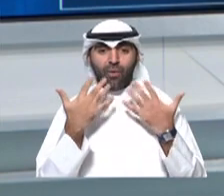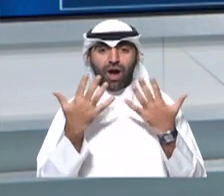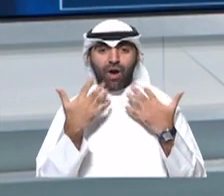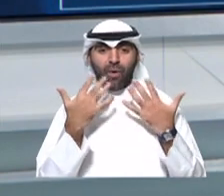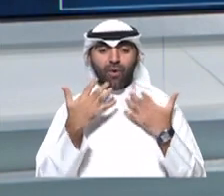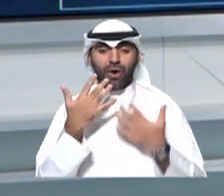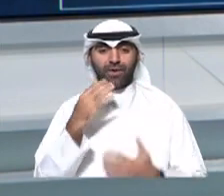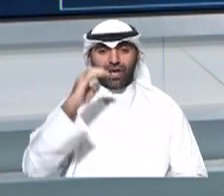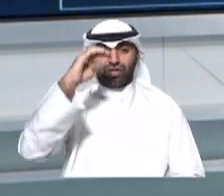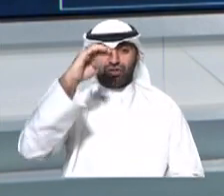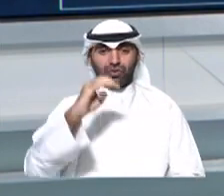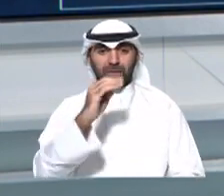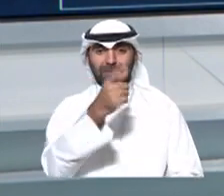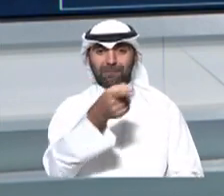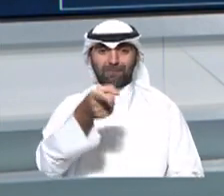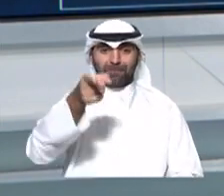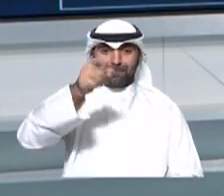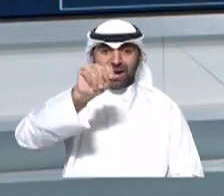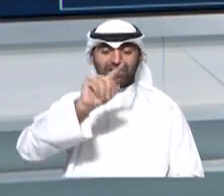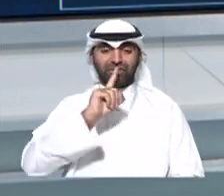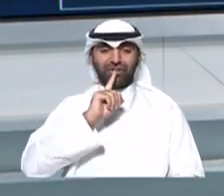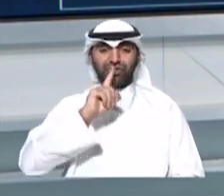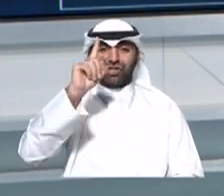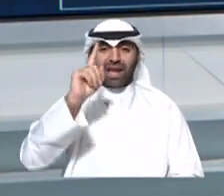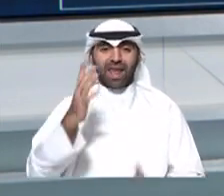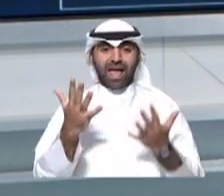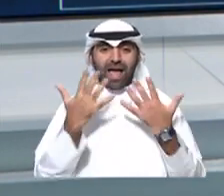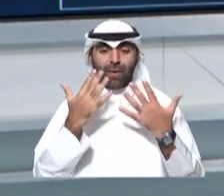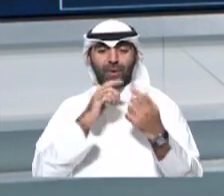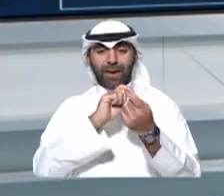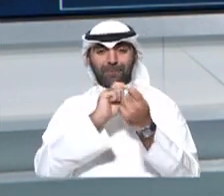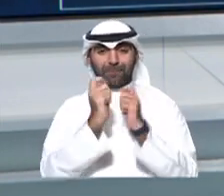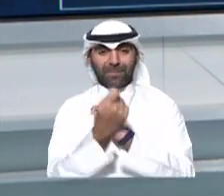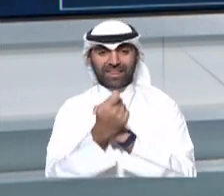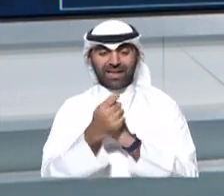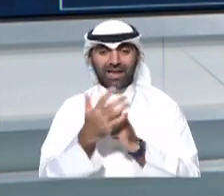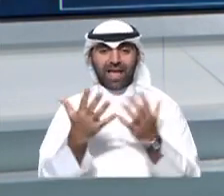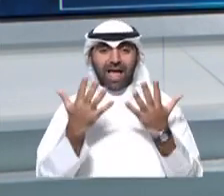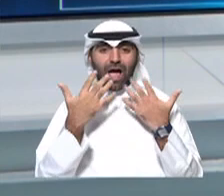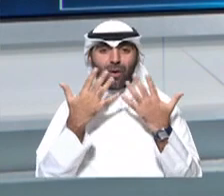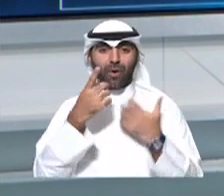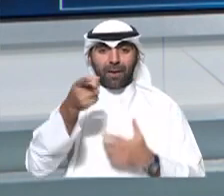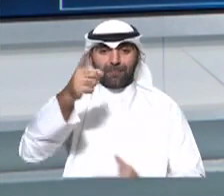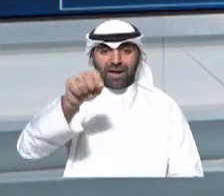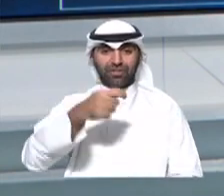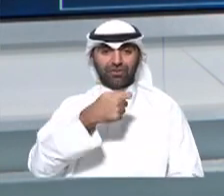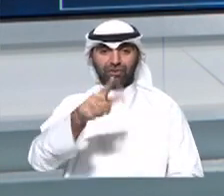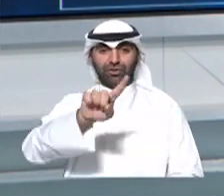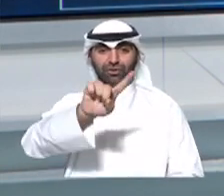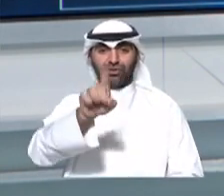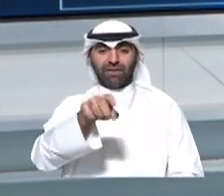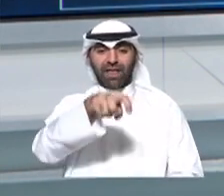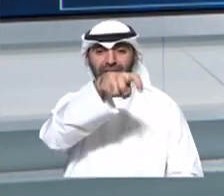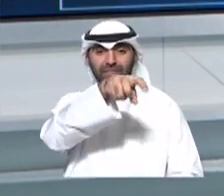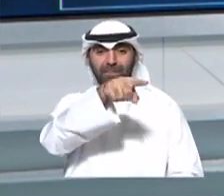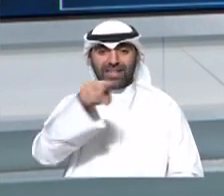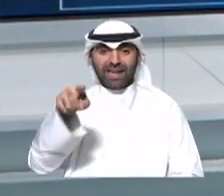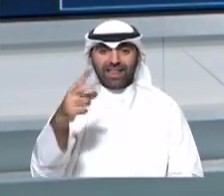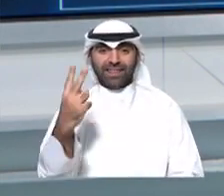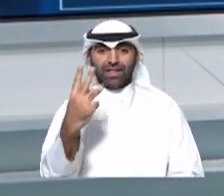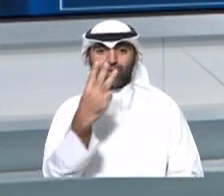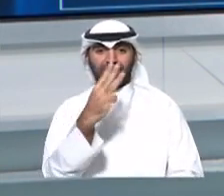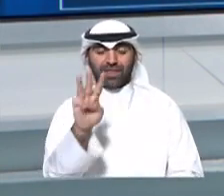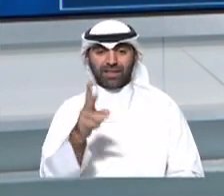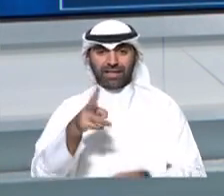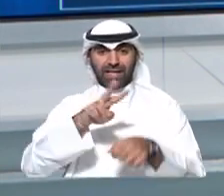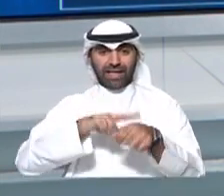جنوبي شرقي خفيف إلى معتدل السرعة 8 إلى 32 كيلومتر في الساعة، من بعد نهاية نهار يوم الغد راح نلاحظ تحول تدريجي